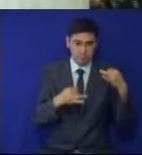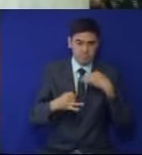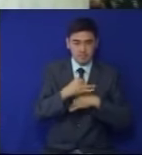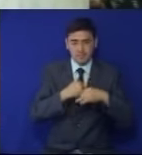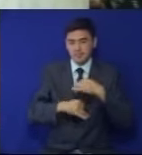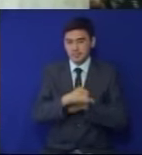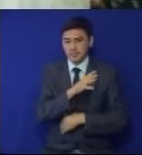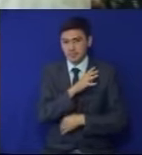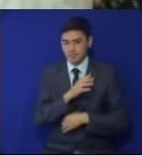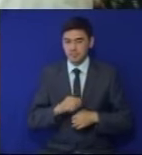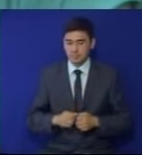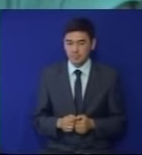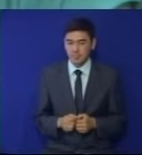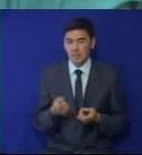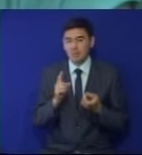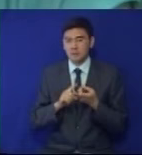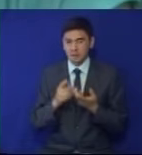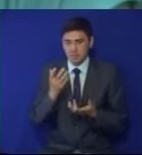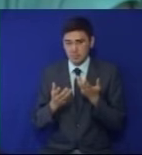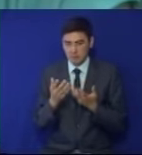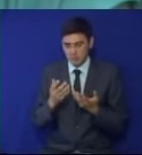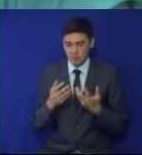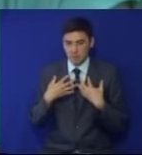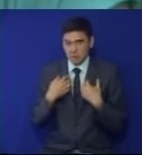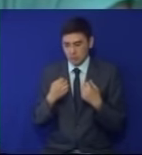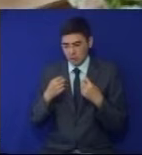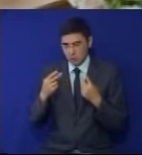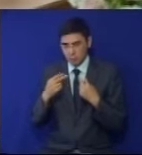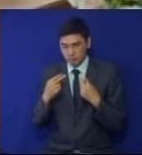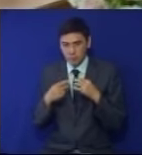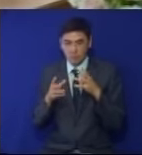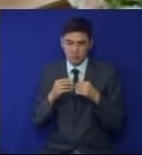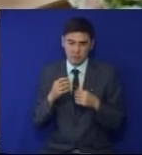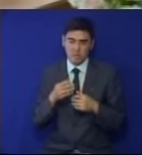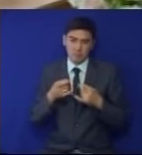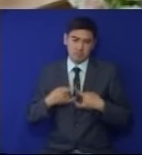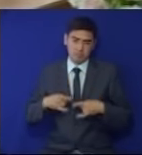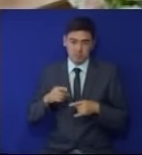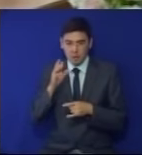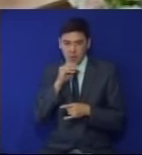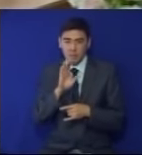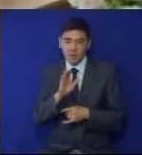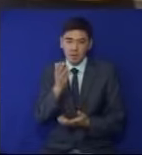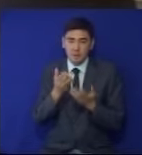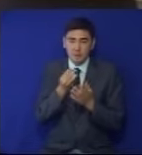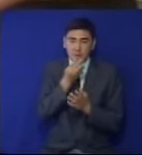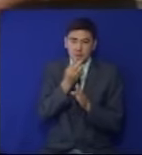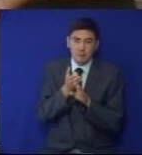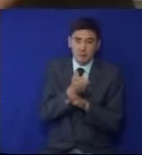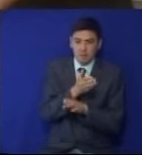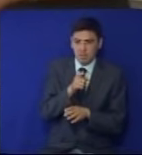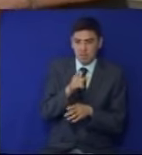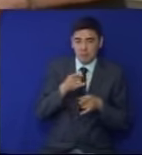Репродуктивті денсаулық адамның толымды ұрпақ туғызуға қабілетін көрсететін денсаулығы, ал ерте жүктілік қалаусыз балалар мен бедеуліктің көрсеткіші.